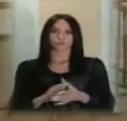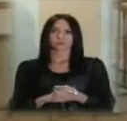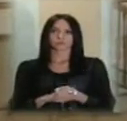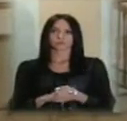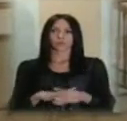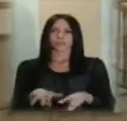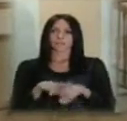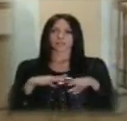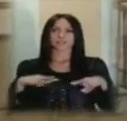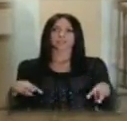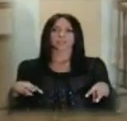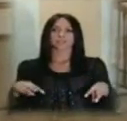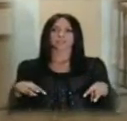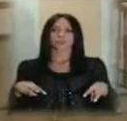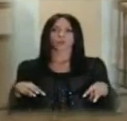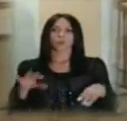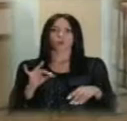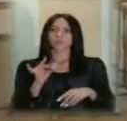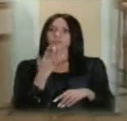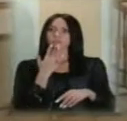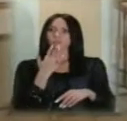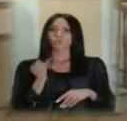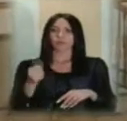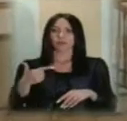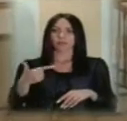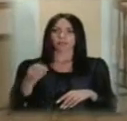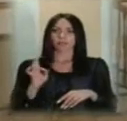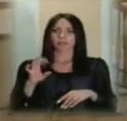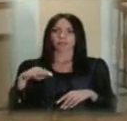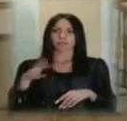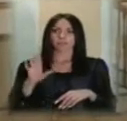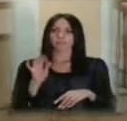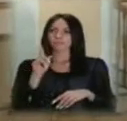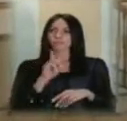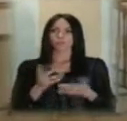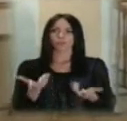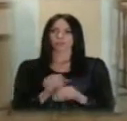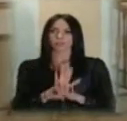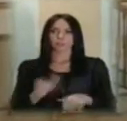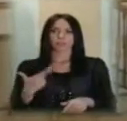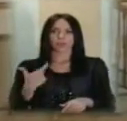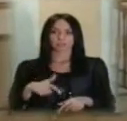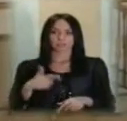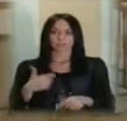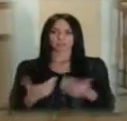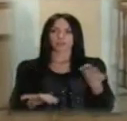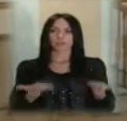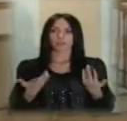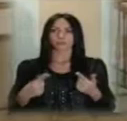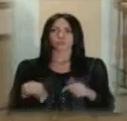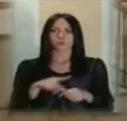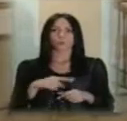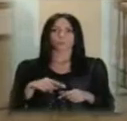міністерство і Національне агентство поки що не бере на себе. Якщо ми вийдемо